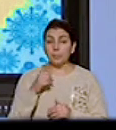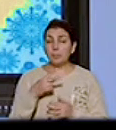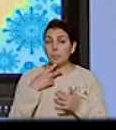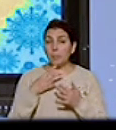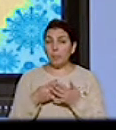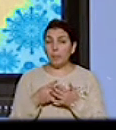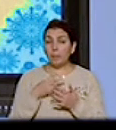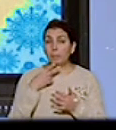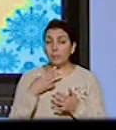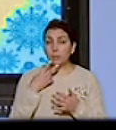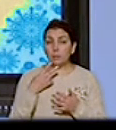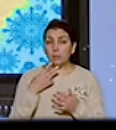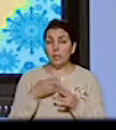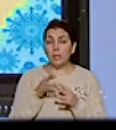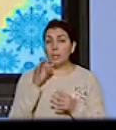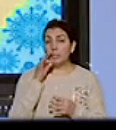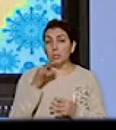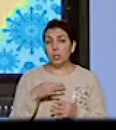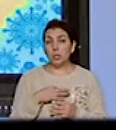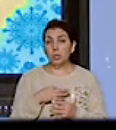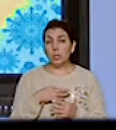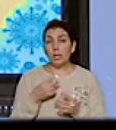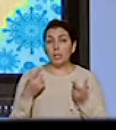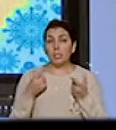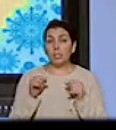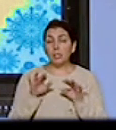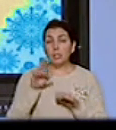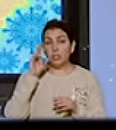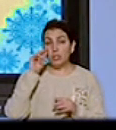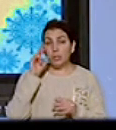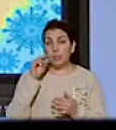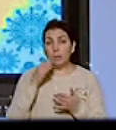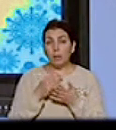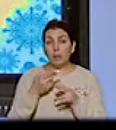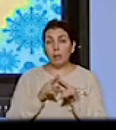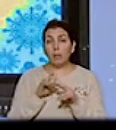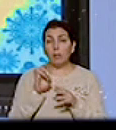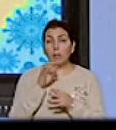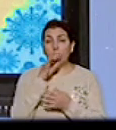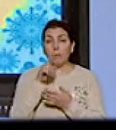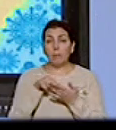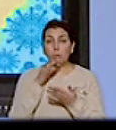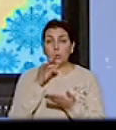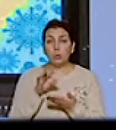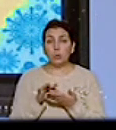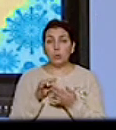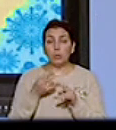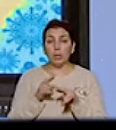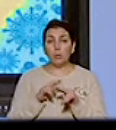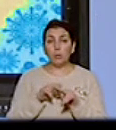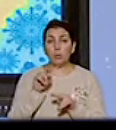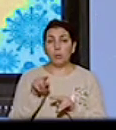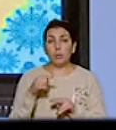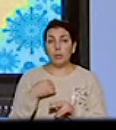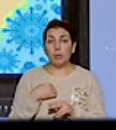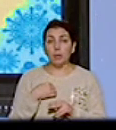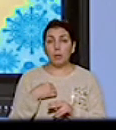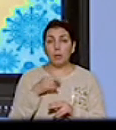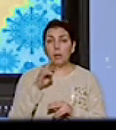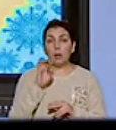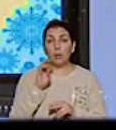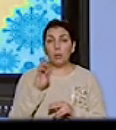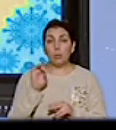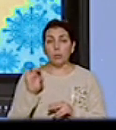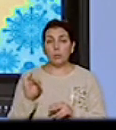Посмотрите, ребята, внимательно и скажите, где числительные, которые отвечают на вопрос «который» на